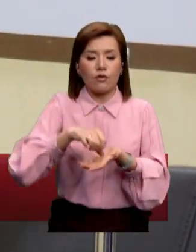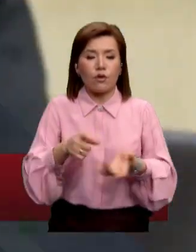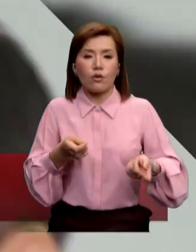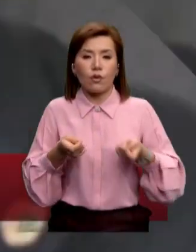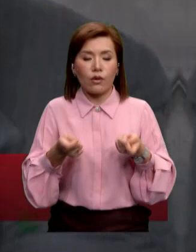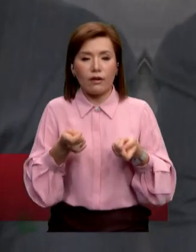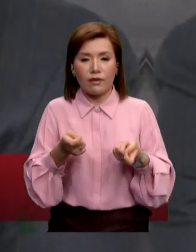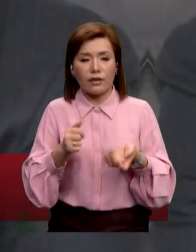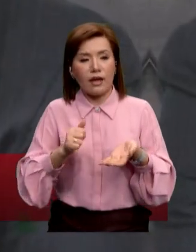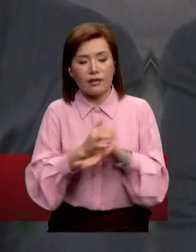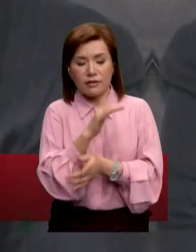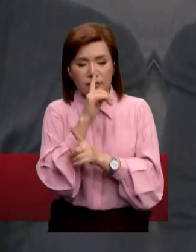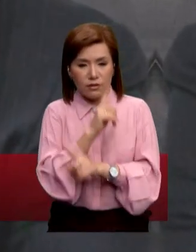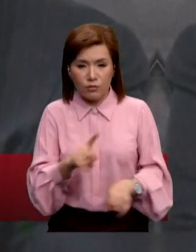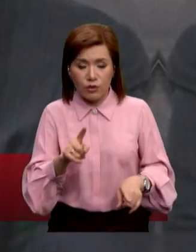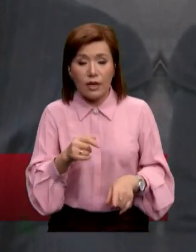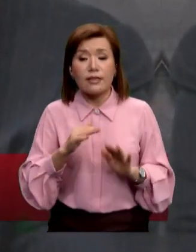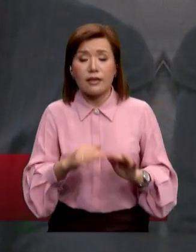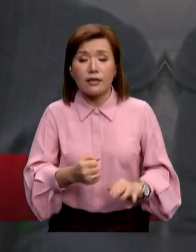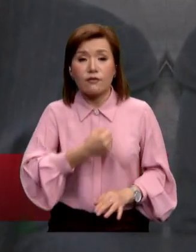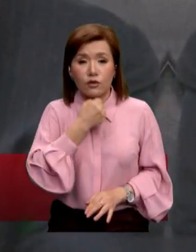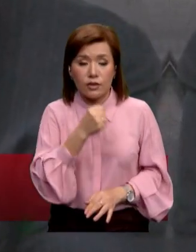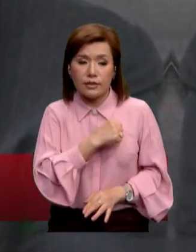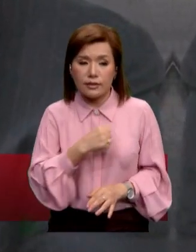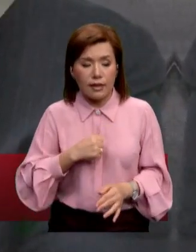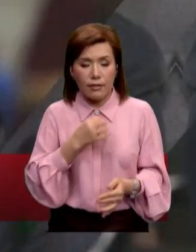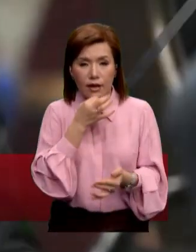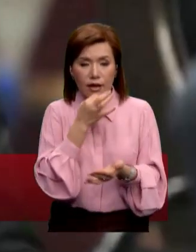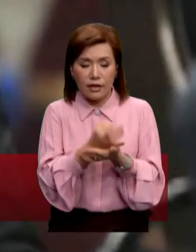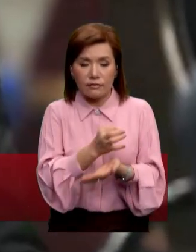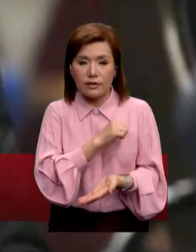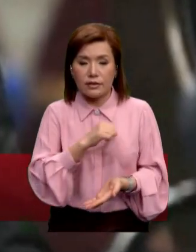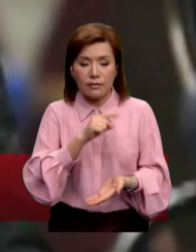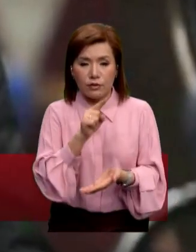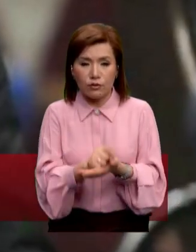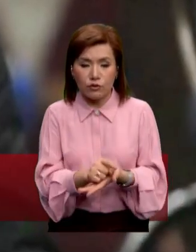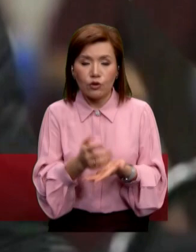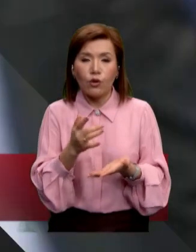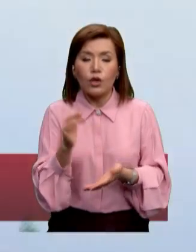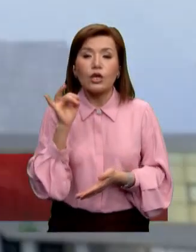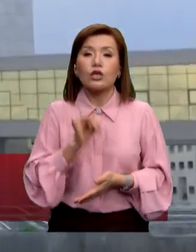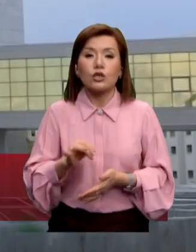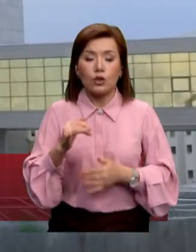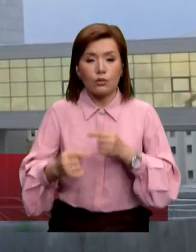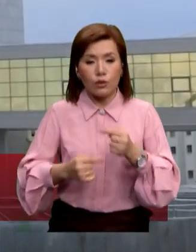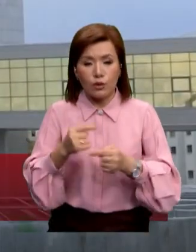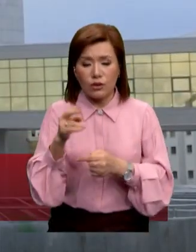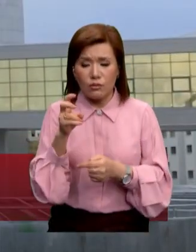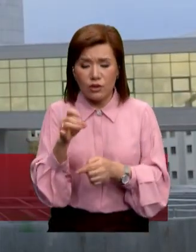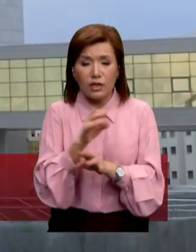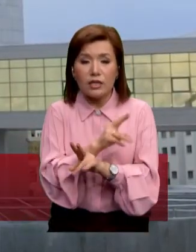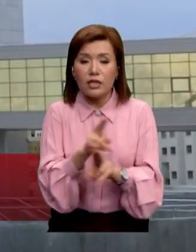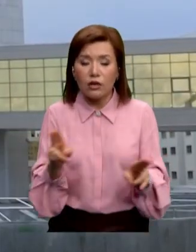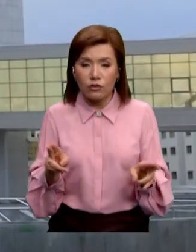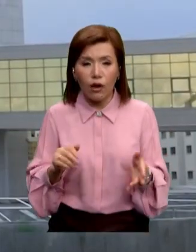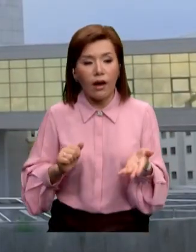по мнению отцов дети уже взрослые А потому и отвечать за свои поступки должны сами Тем более что в истории страны депутаты еще ни